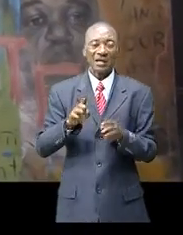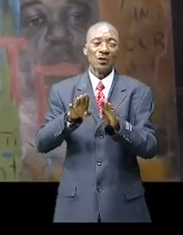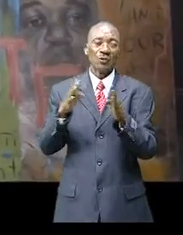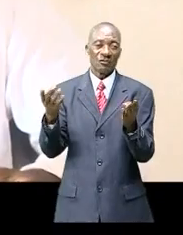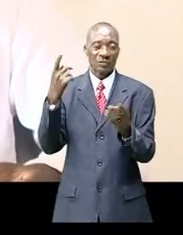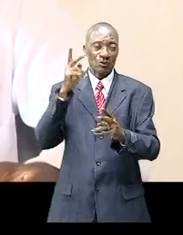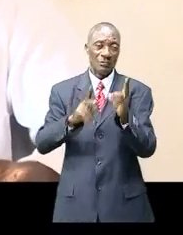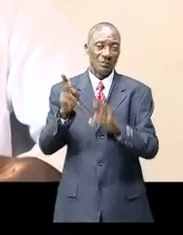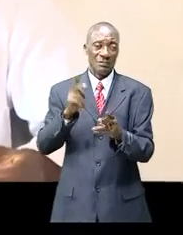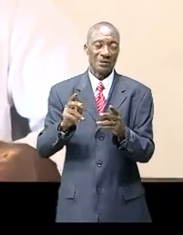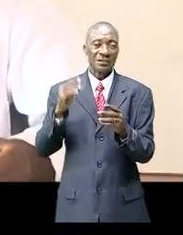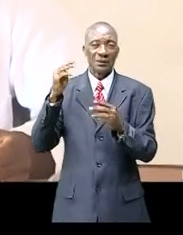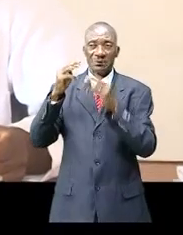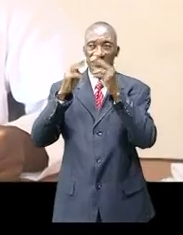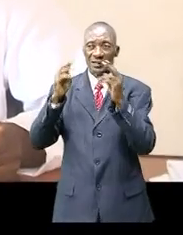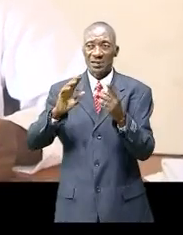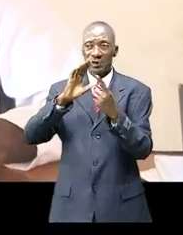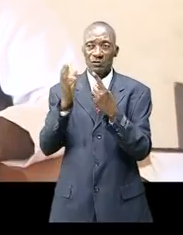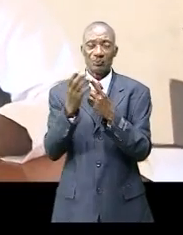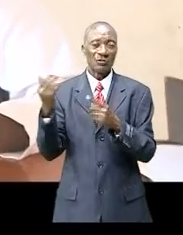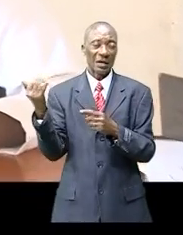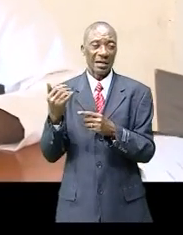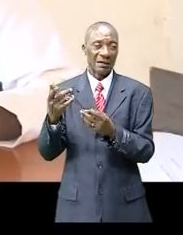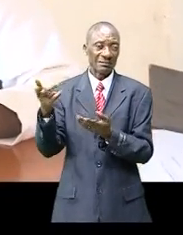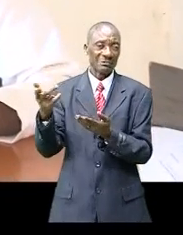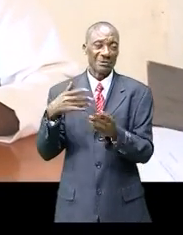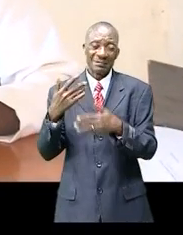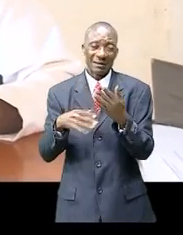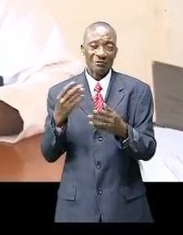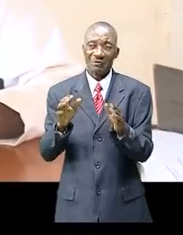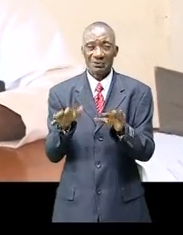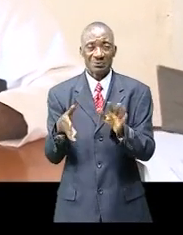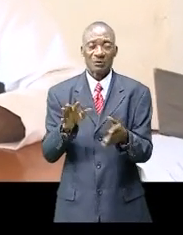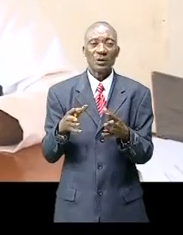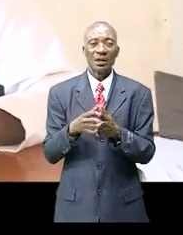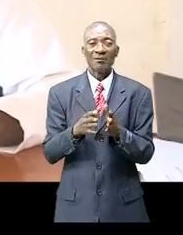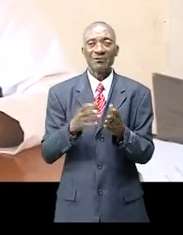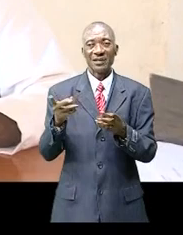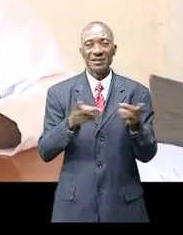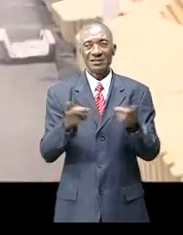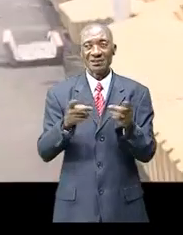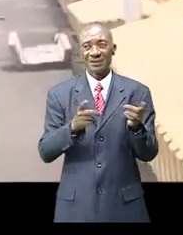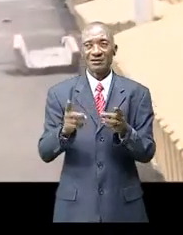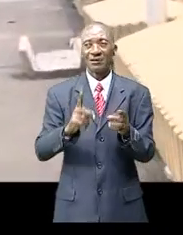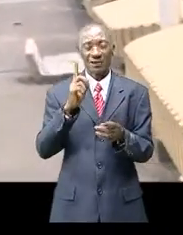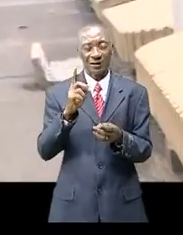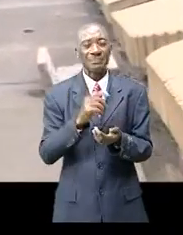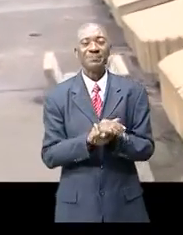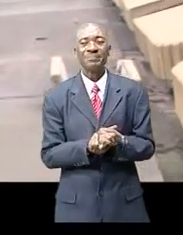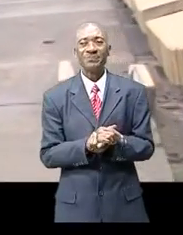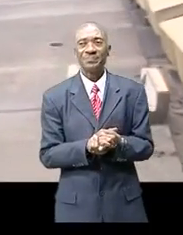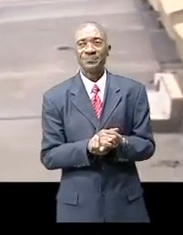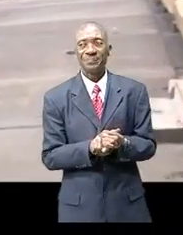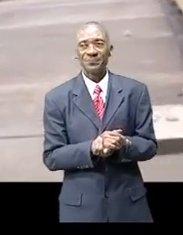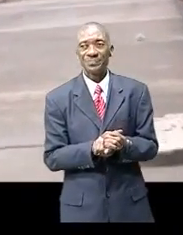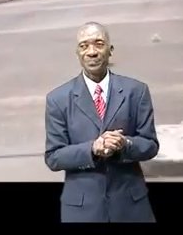et Arts et fonctionne avec le moyen de bord sous la direction du directeur Christian Bricky. Le musée fait